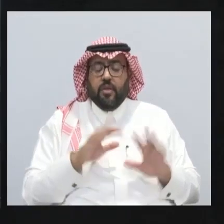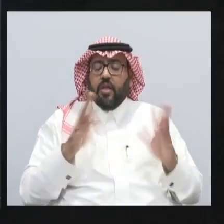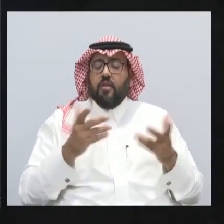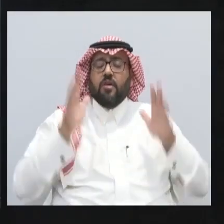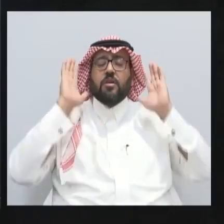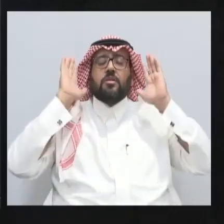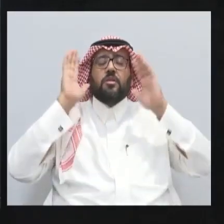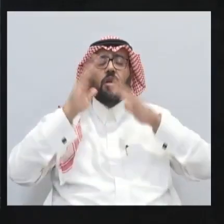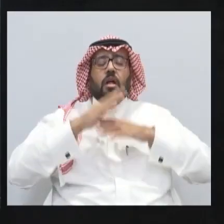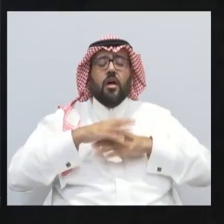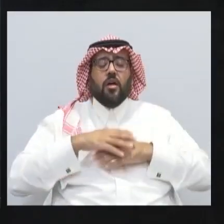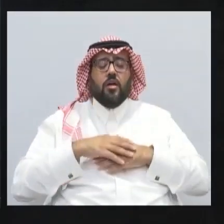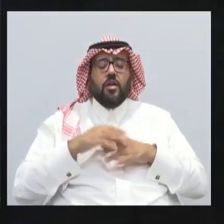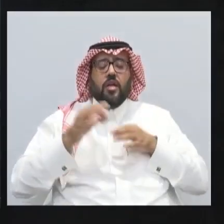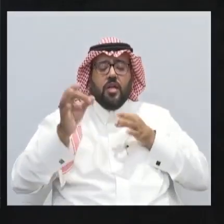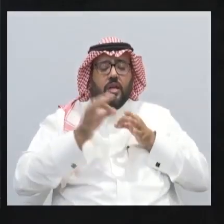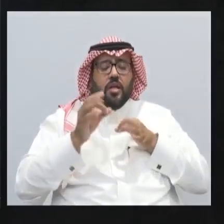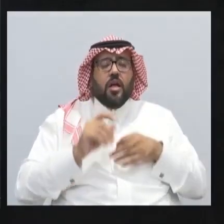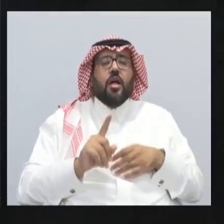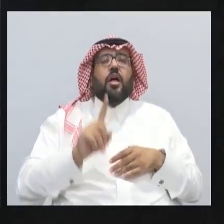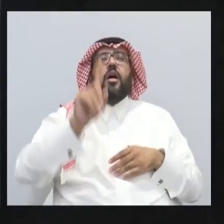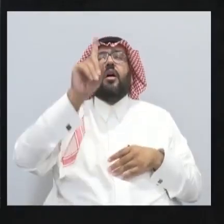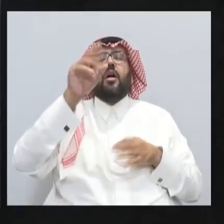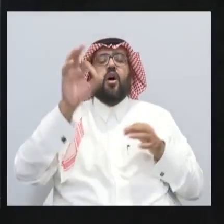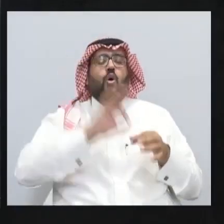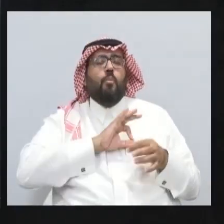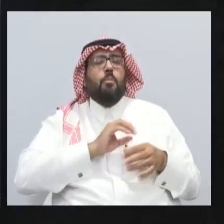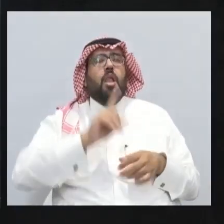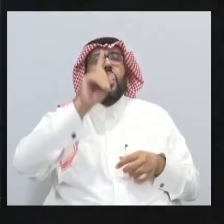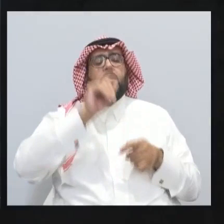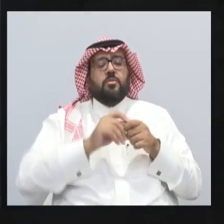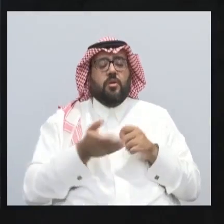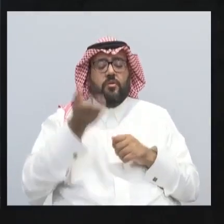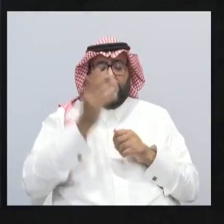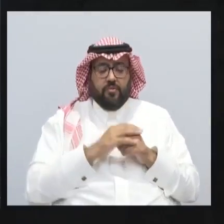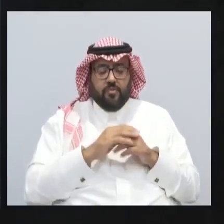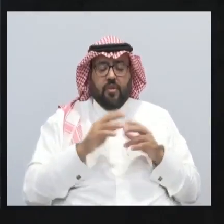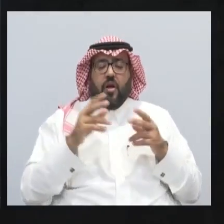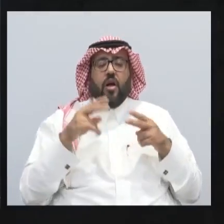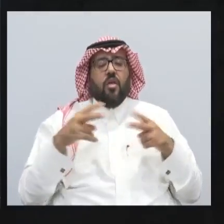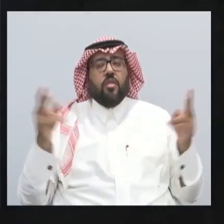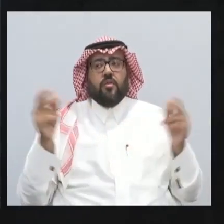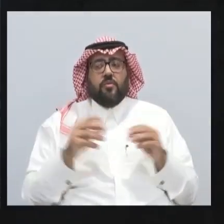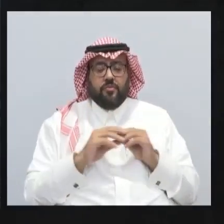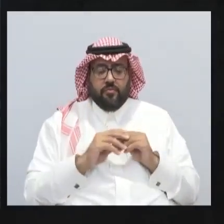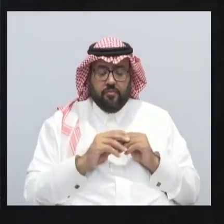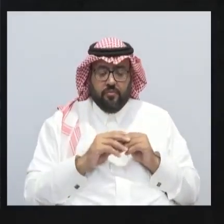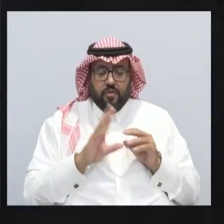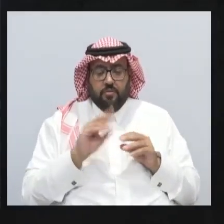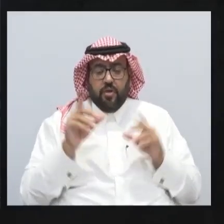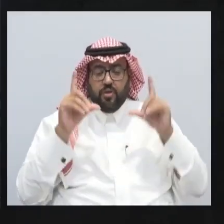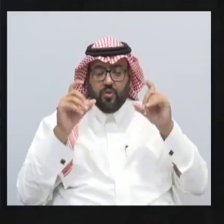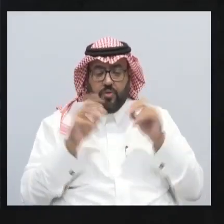اصلي صلاه توصلني الى حب الله جل وعلا كثيره جدا اذكر لكم هذه